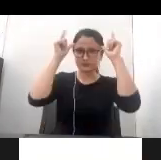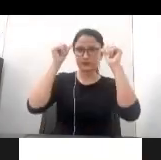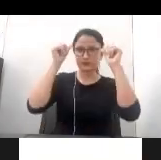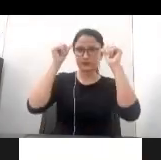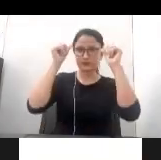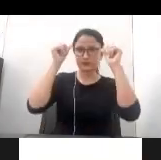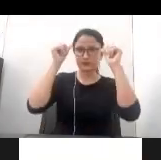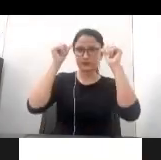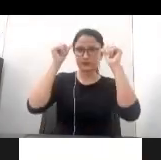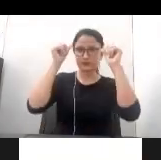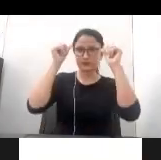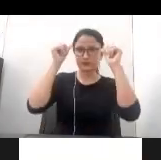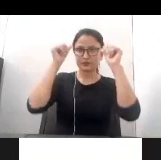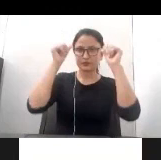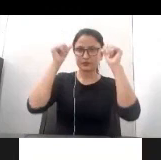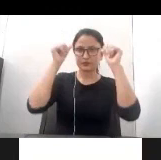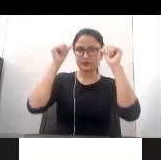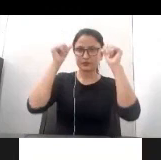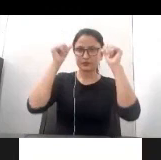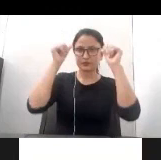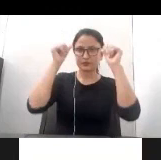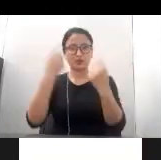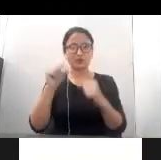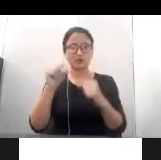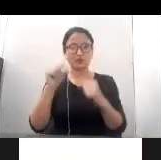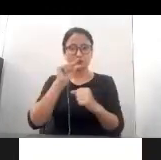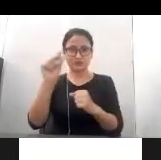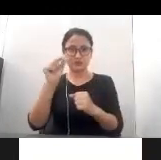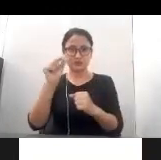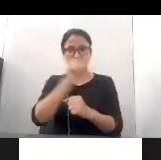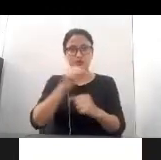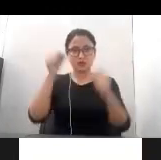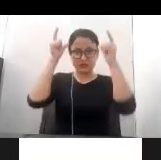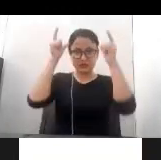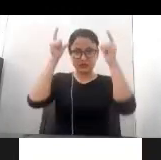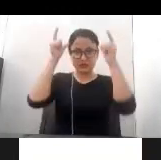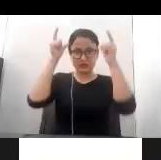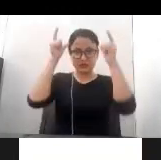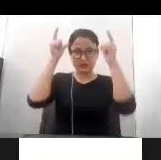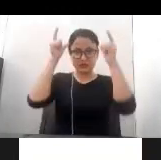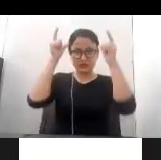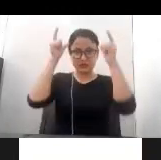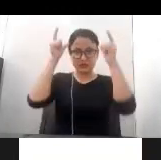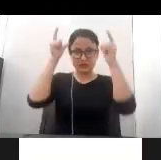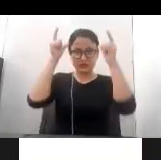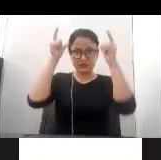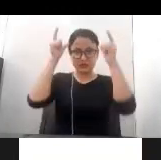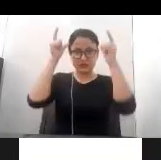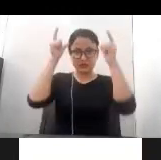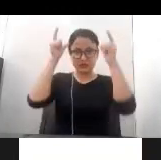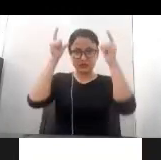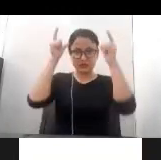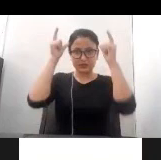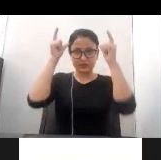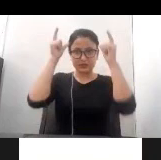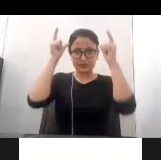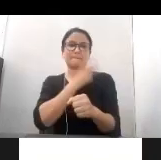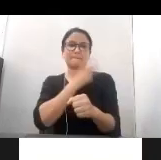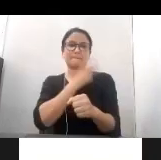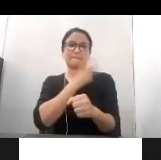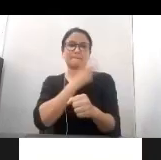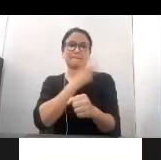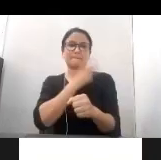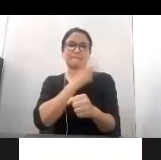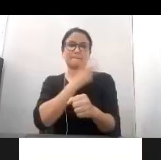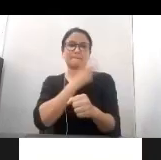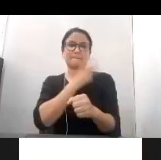सचेतना जगाइरहेका छौँ त्यसै गरी अपराधीहरूको पनि मनोबल खस्किने र पीडितहरूको चाहिँ मनोबल उकास्ने काममा पनि यहाँहरूको पनि महत्त्वपूर्ण